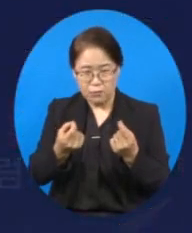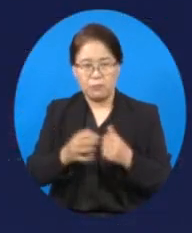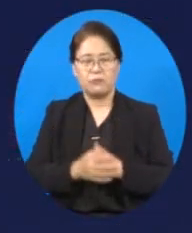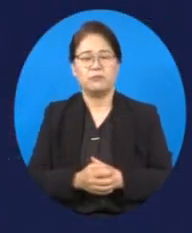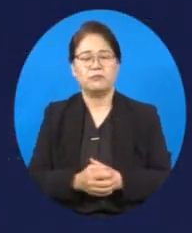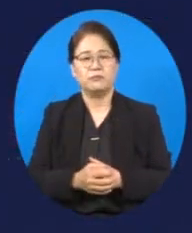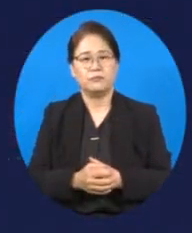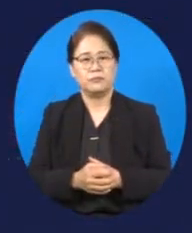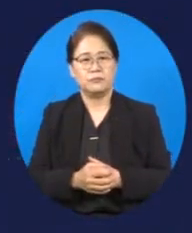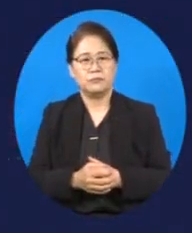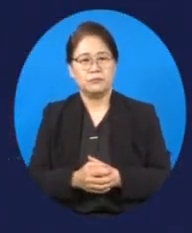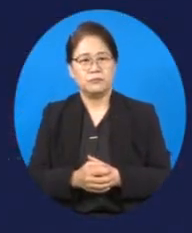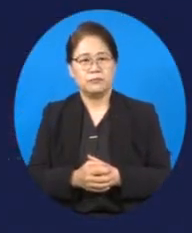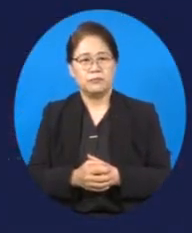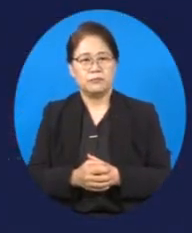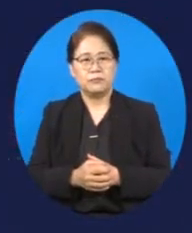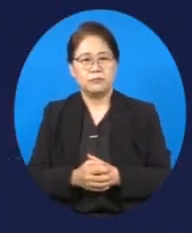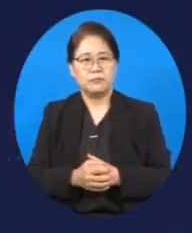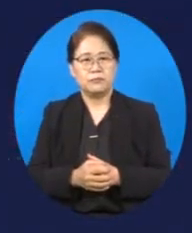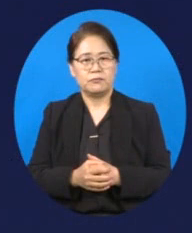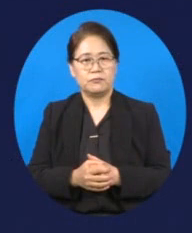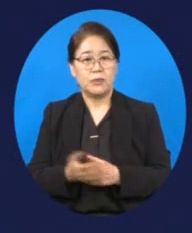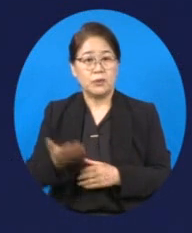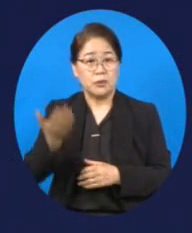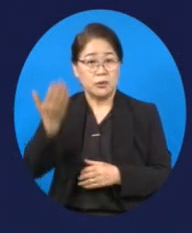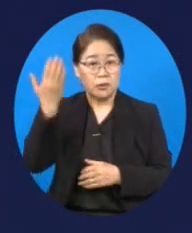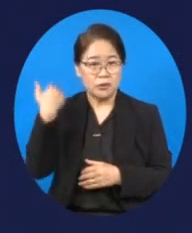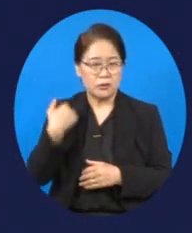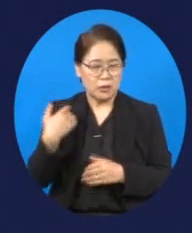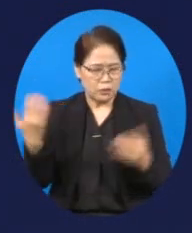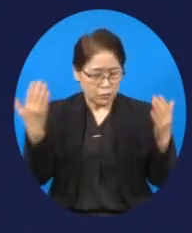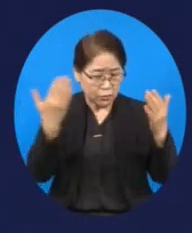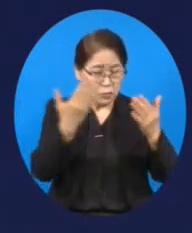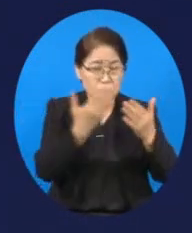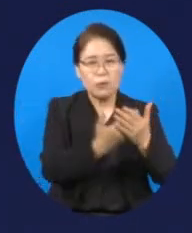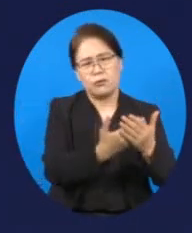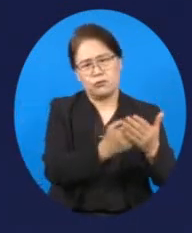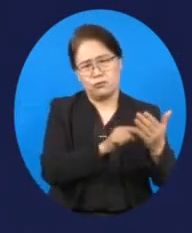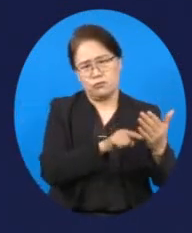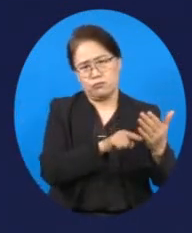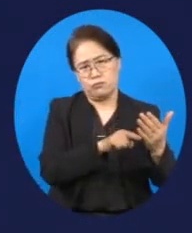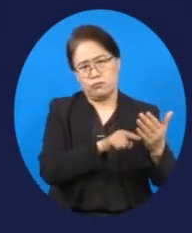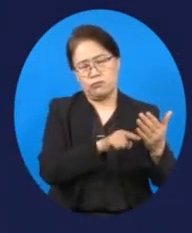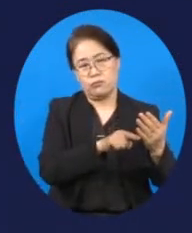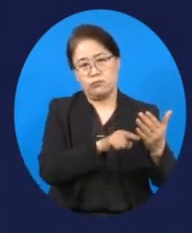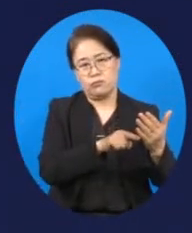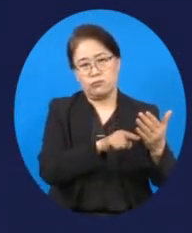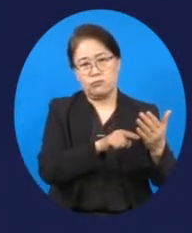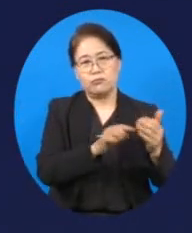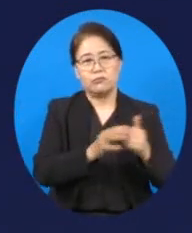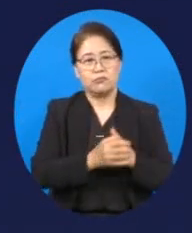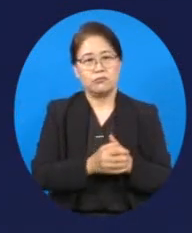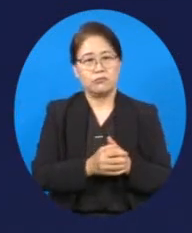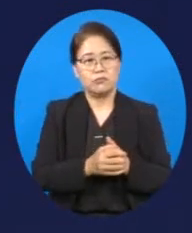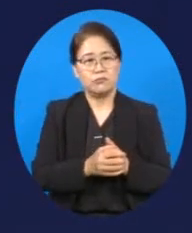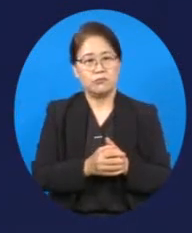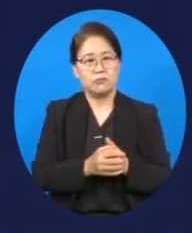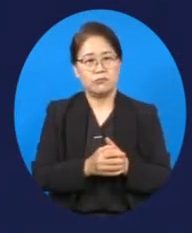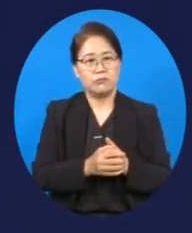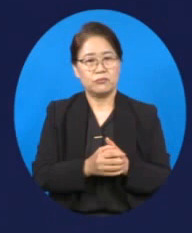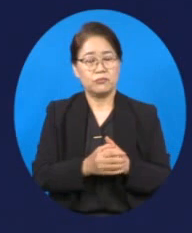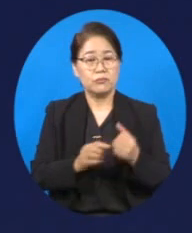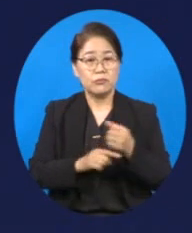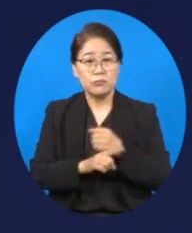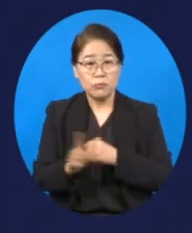자 거기 보게 되면 전에는 우리가 어둠이었다라고 말하죠 여러분 전에는 어둠이었다는